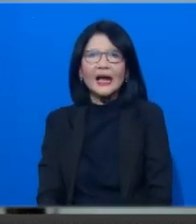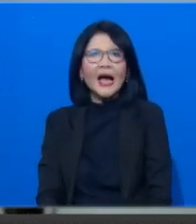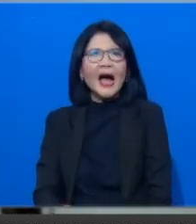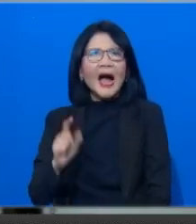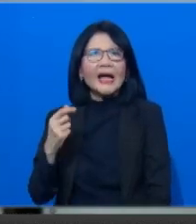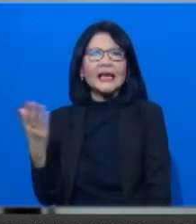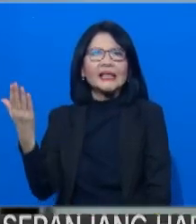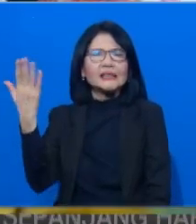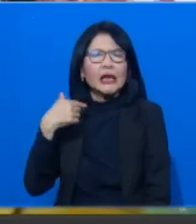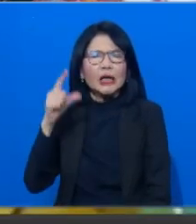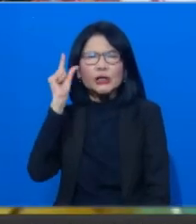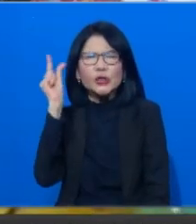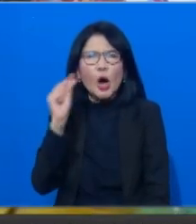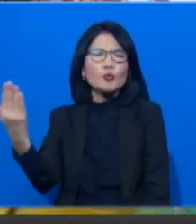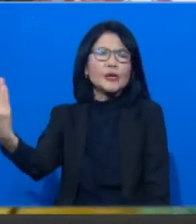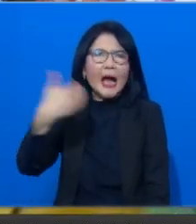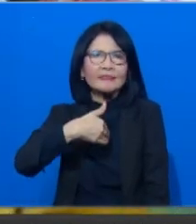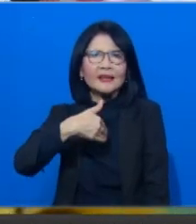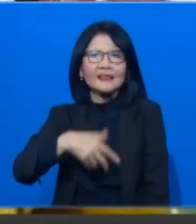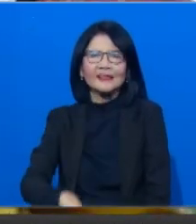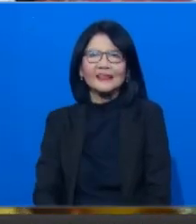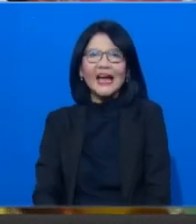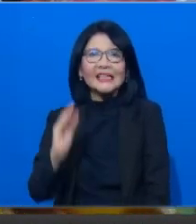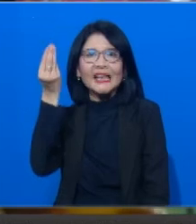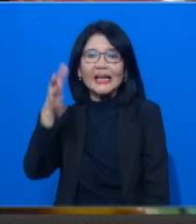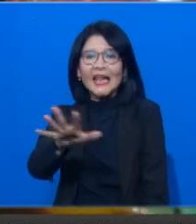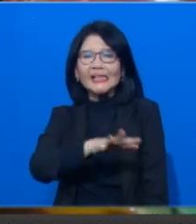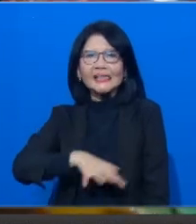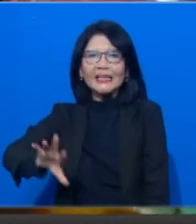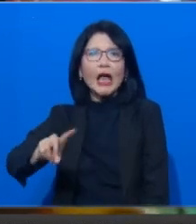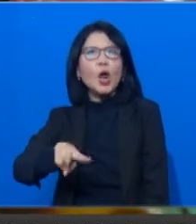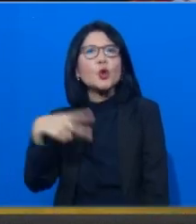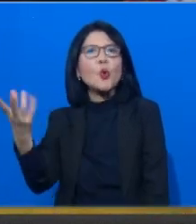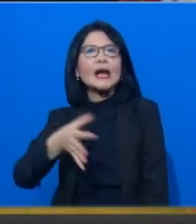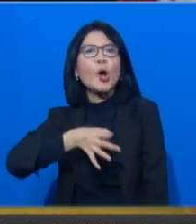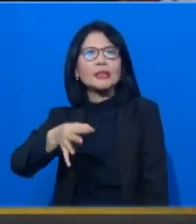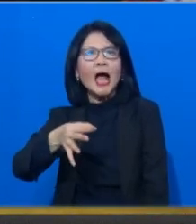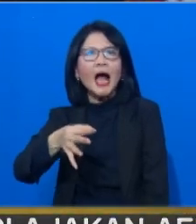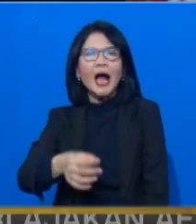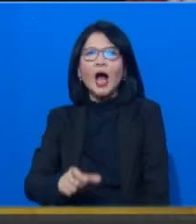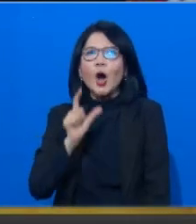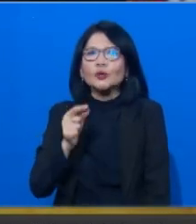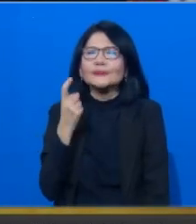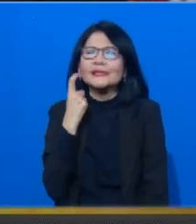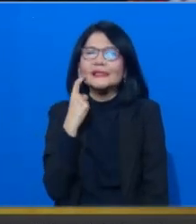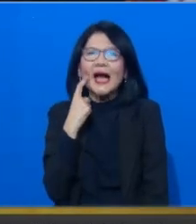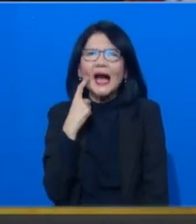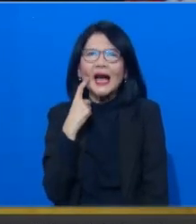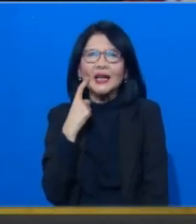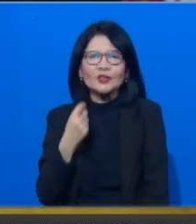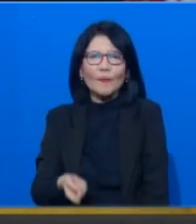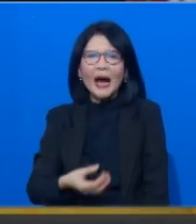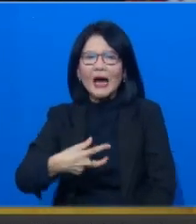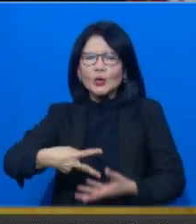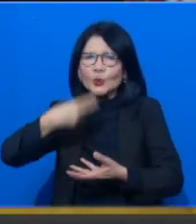yang rela datang jauh-jauh dari sekitaran wilayah Jabodetabek hingga luar kota demi dapat mencicipi mie kuah telur Betawi yang